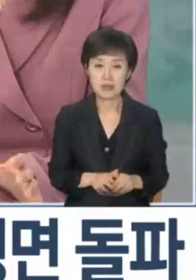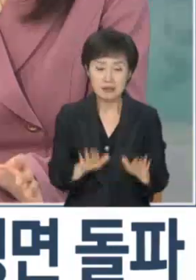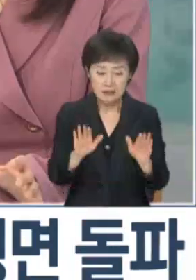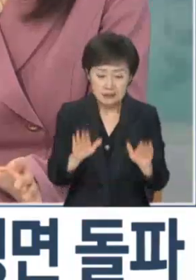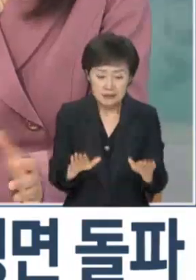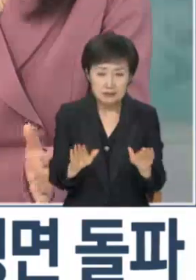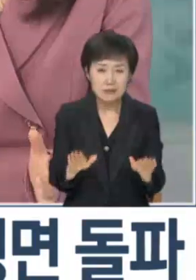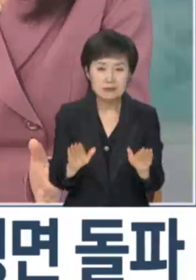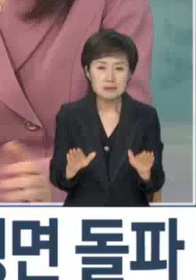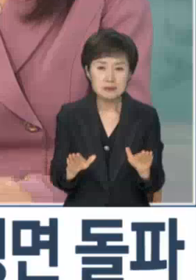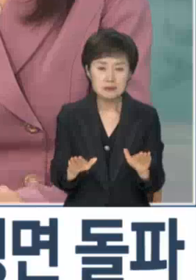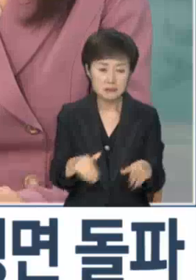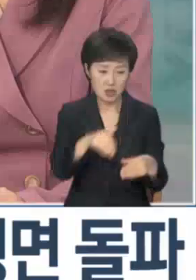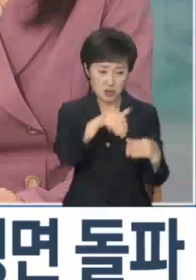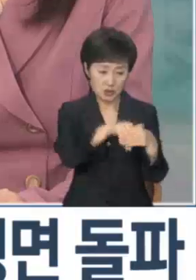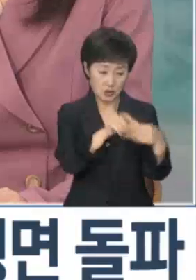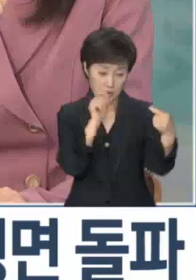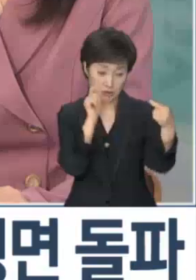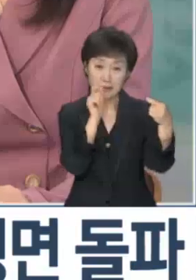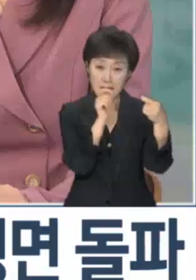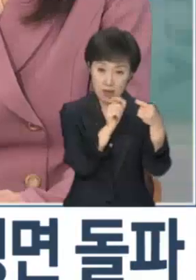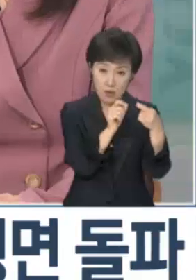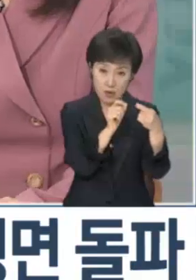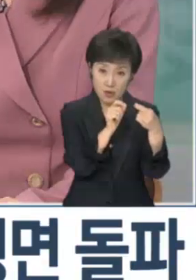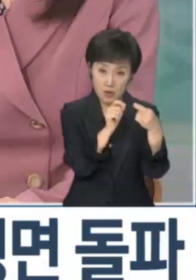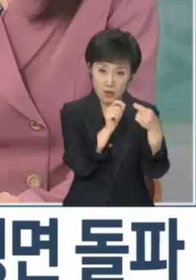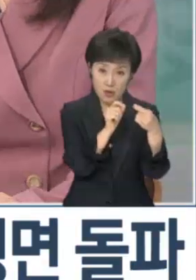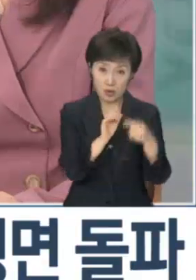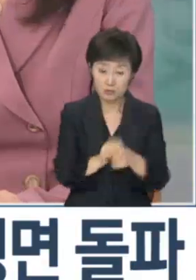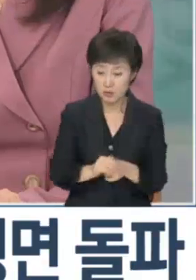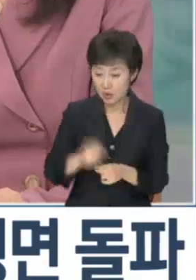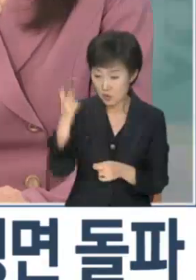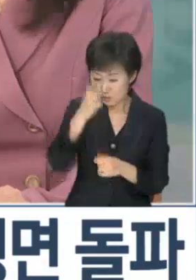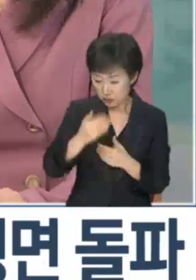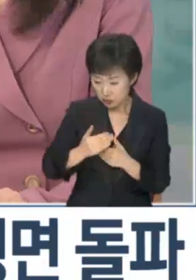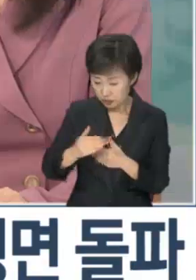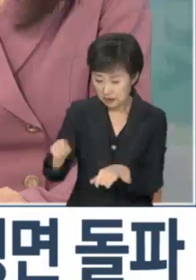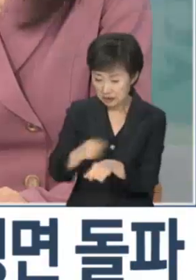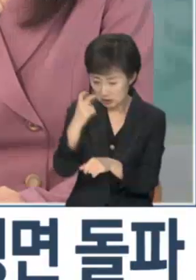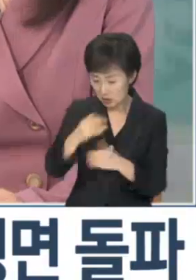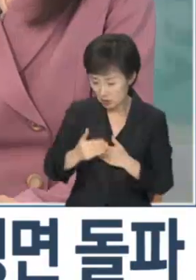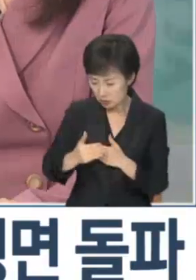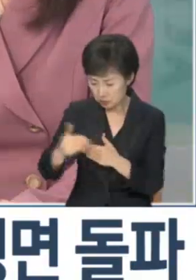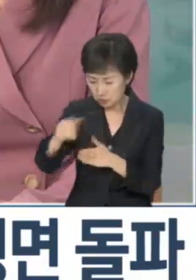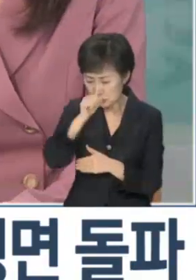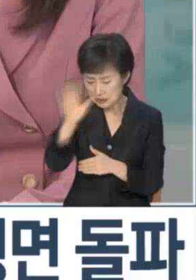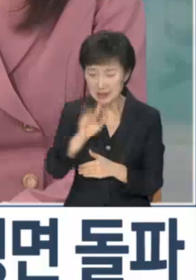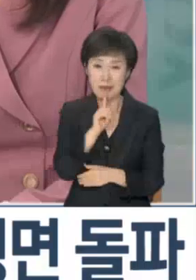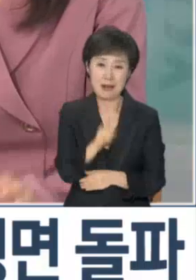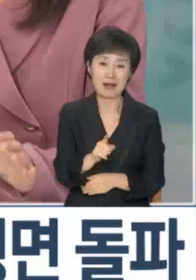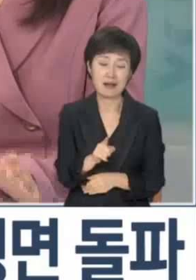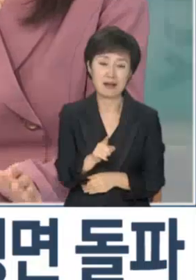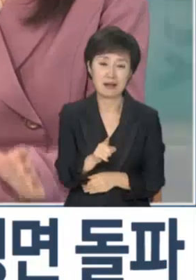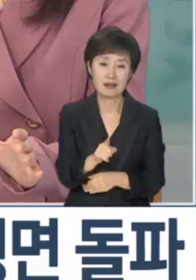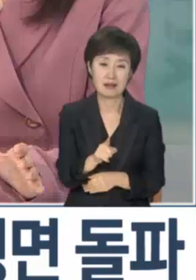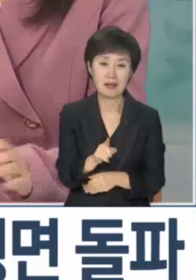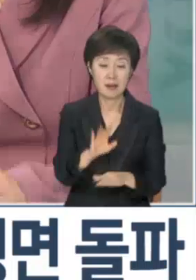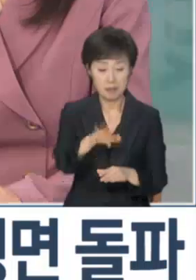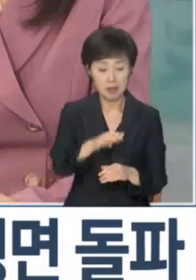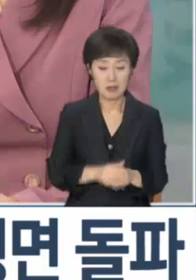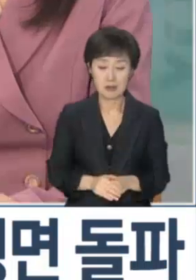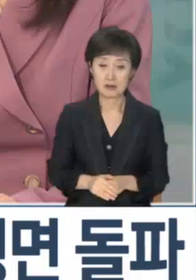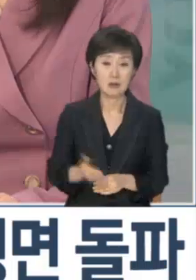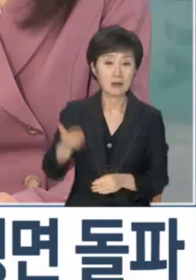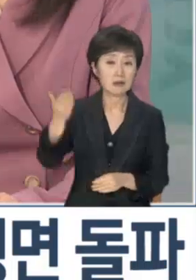시기적인 측면에서 총선을 앞두고 이 수사 과정이 생중계되는 것 악법이 아니겠냐라는 취지이셨는데요. 글쎄요,